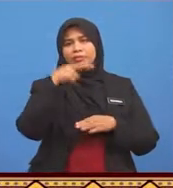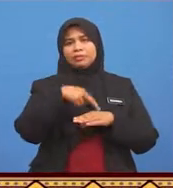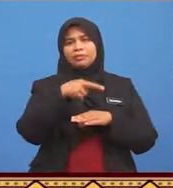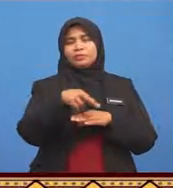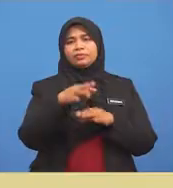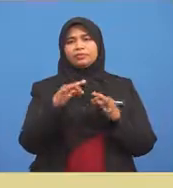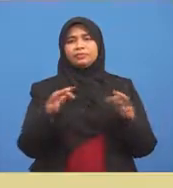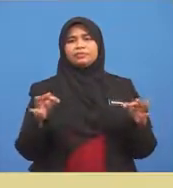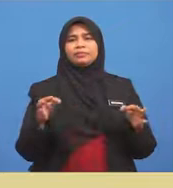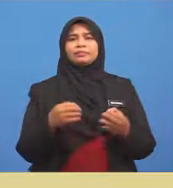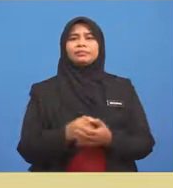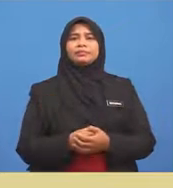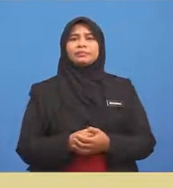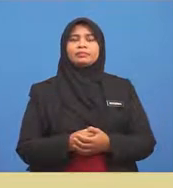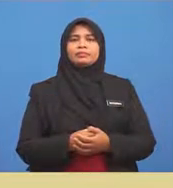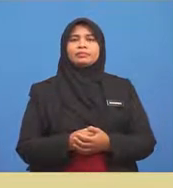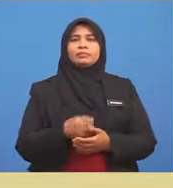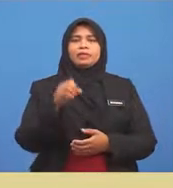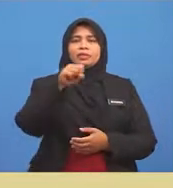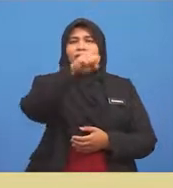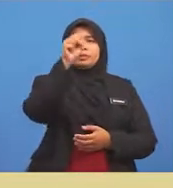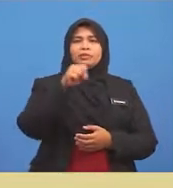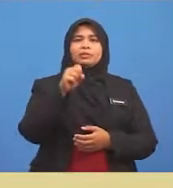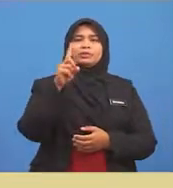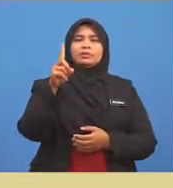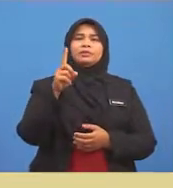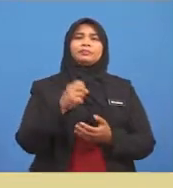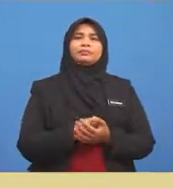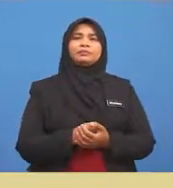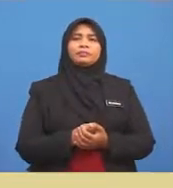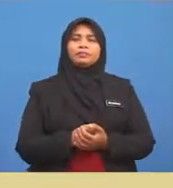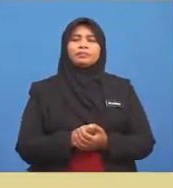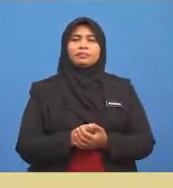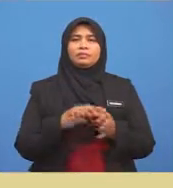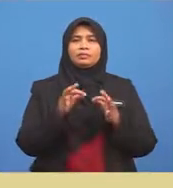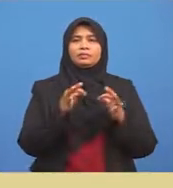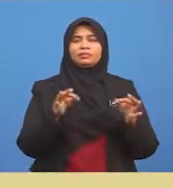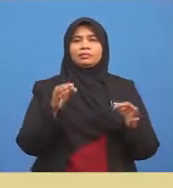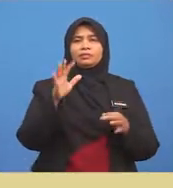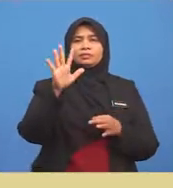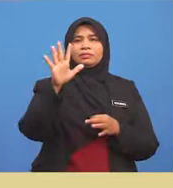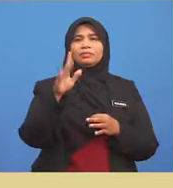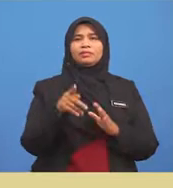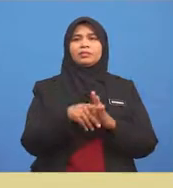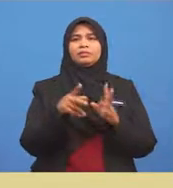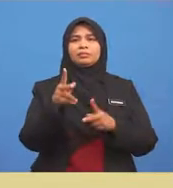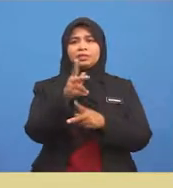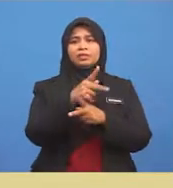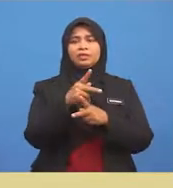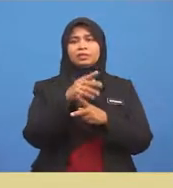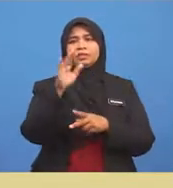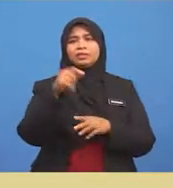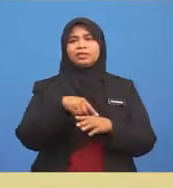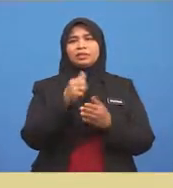An-Nisa ini. Soalan yang pertama ialah, pada ayat 5 surah An-Nisa, penjaga